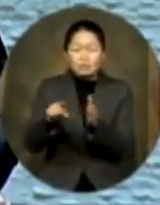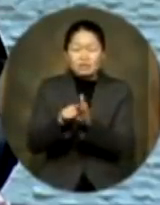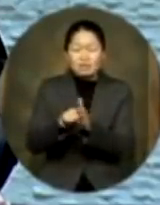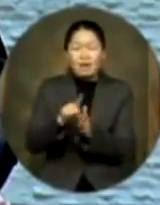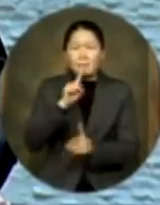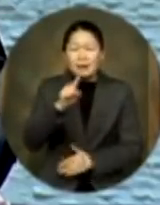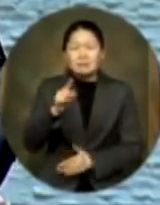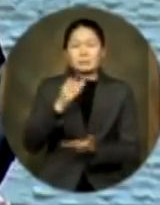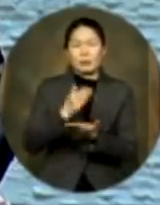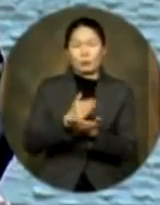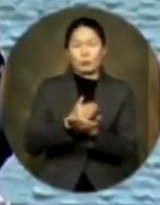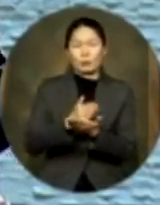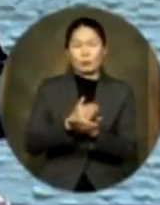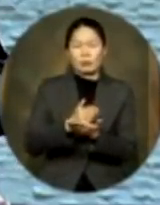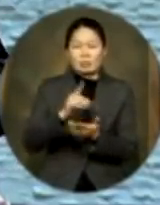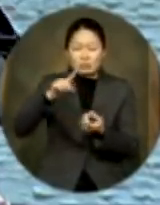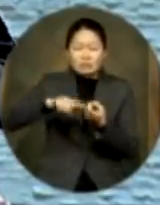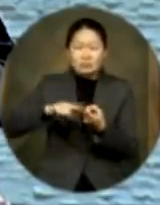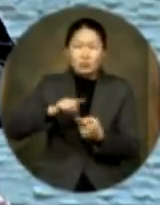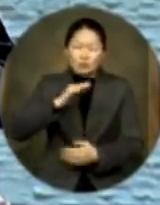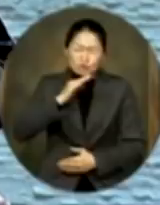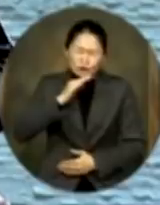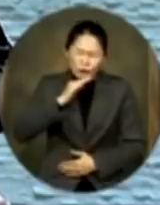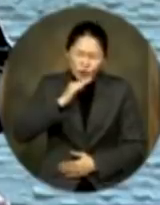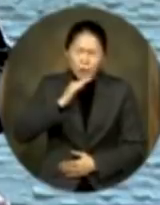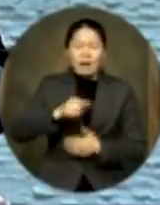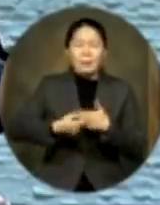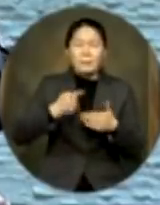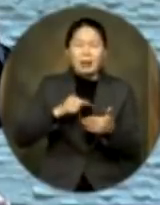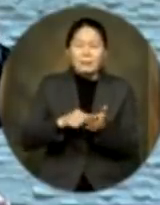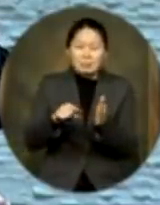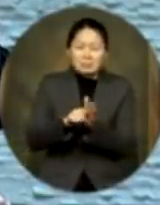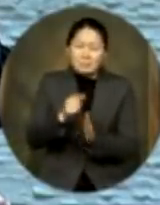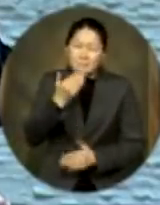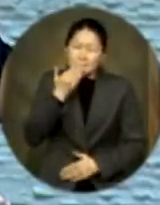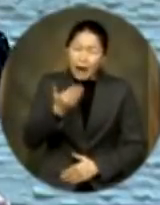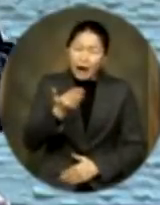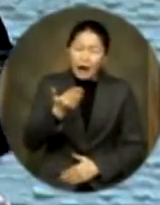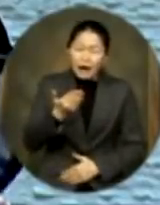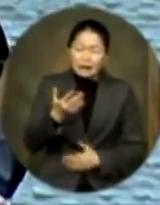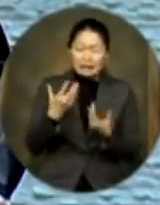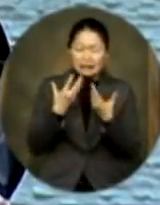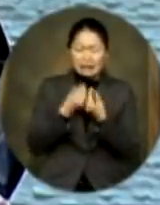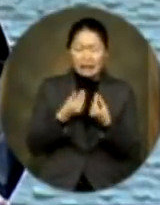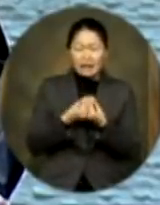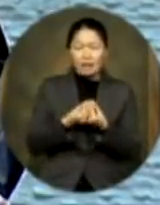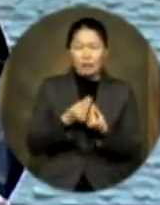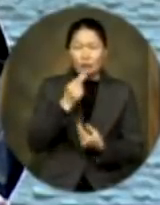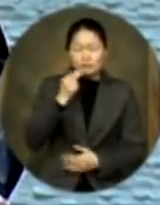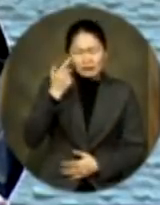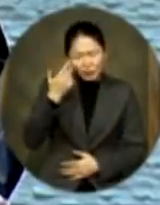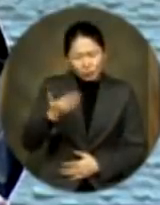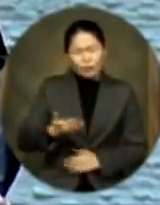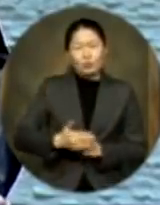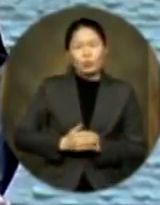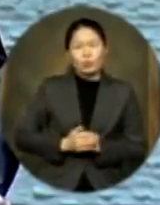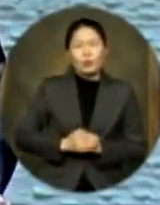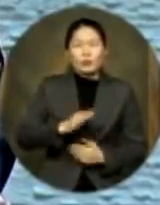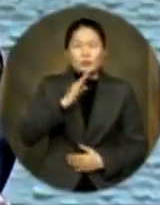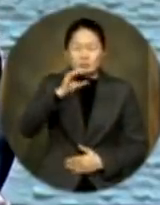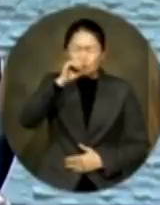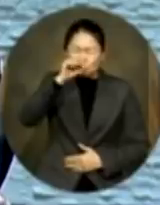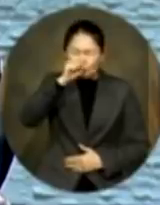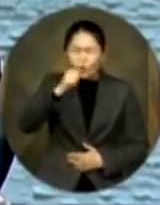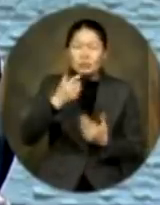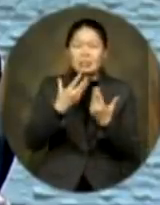말고 그것을 정말 마음에 및 어질 수 있도록 뭔가 예를 들 수 없을까요 정말 좋은